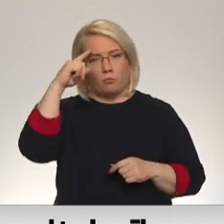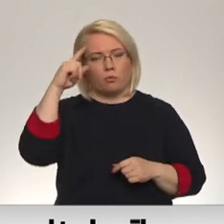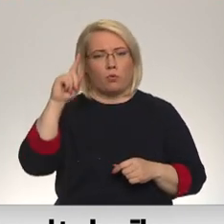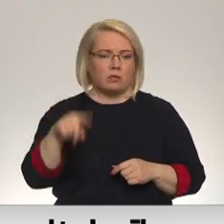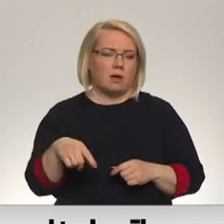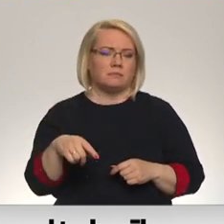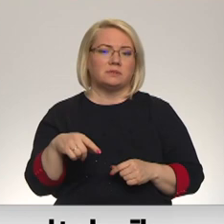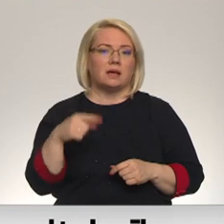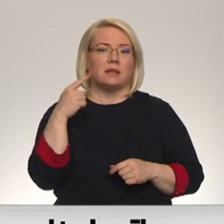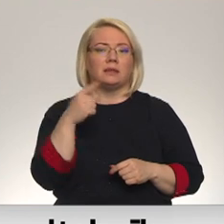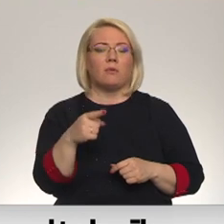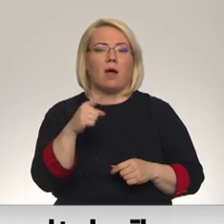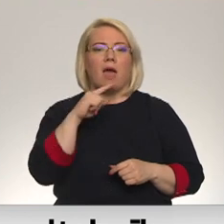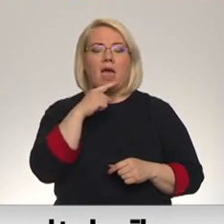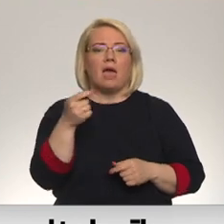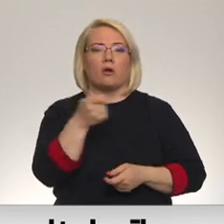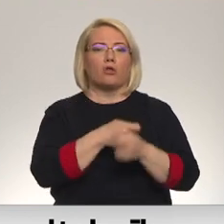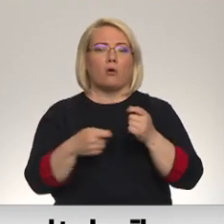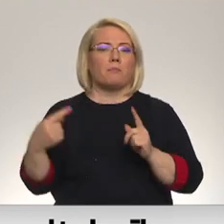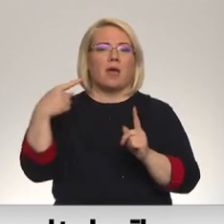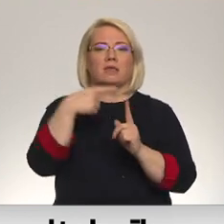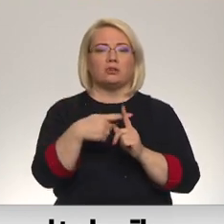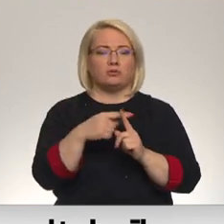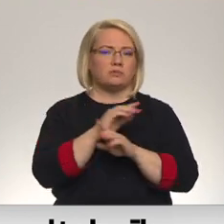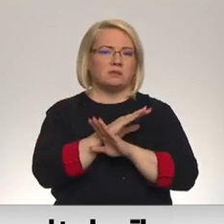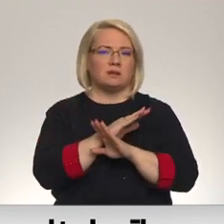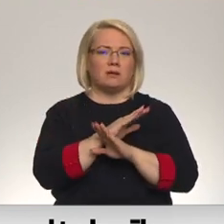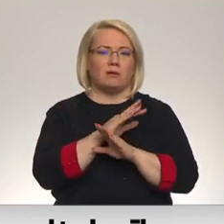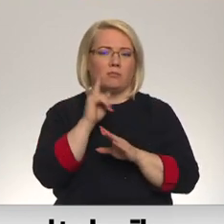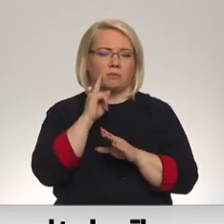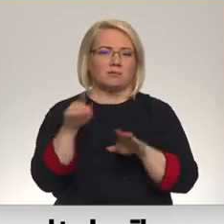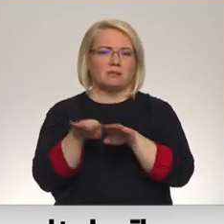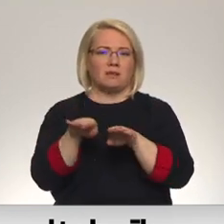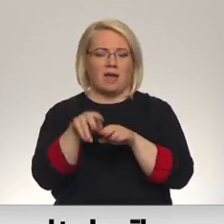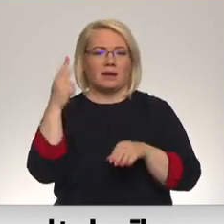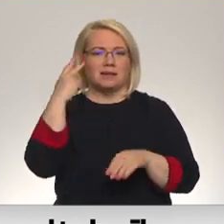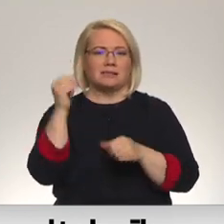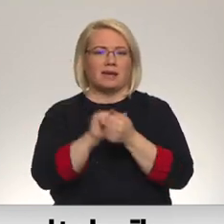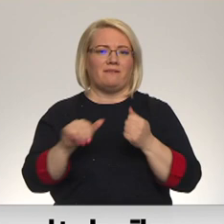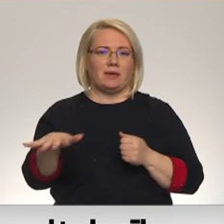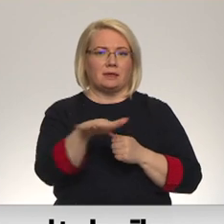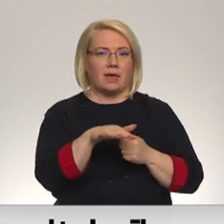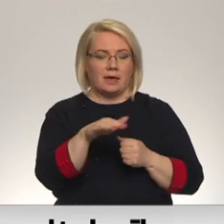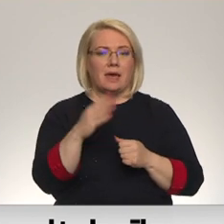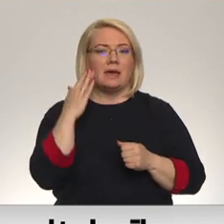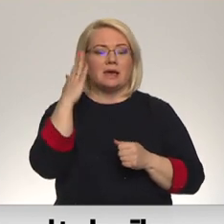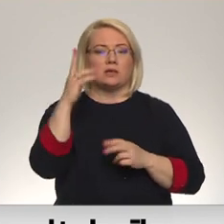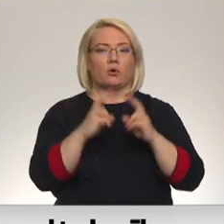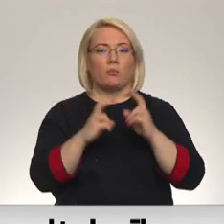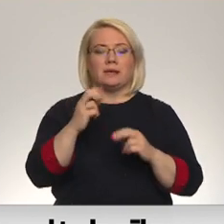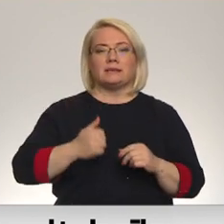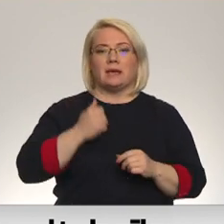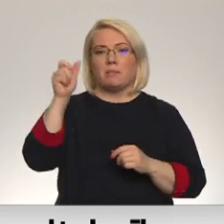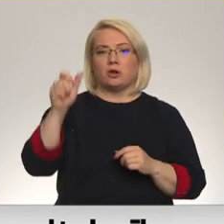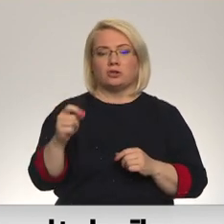nu, šo ekonomiskais pienesums, neatsver šos riskus videi. Iecerētās rūpnīcas īpašniekiem padomā